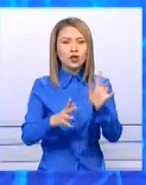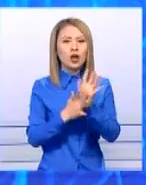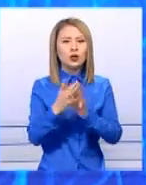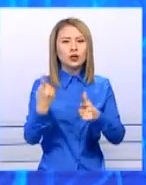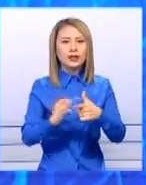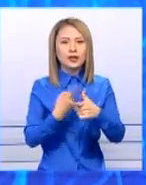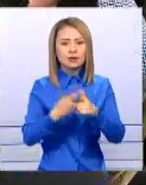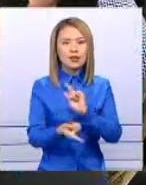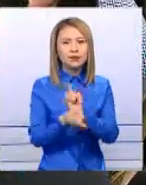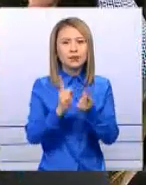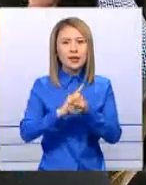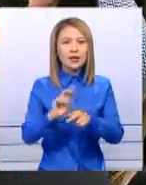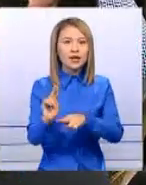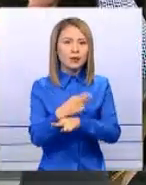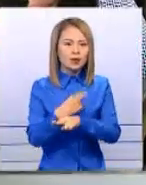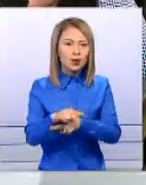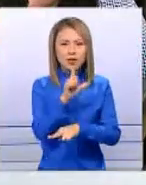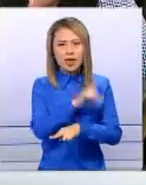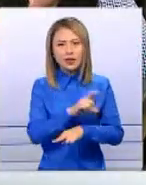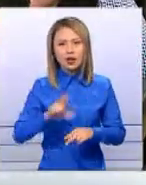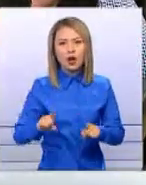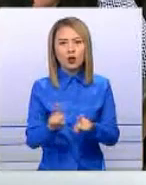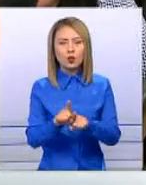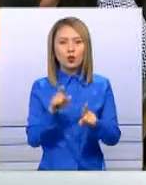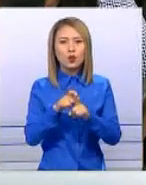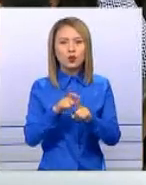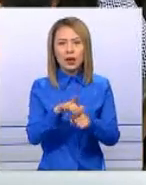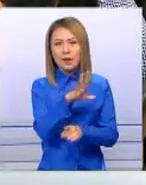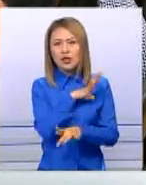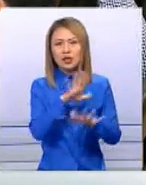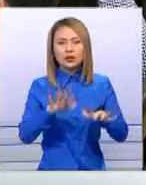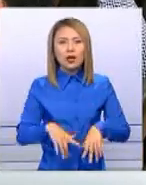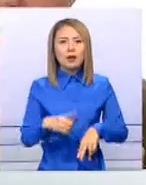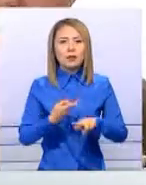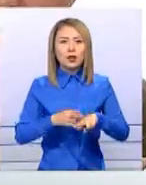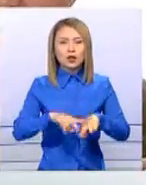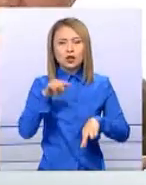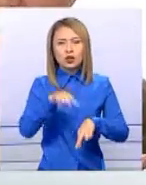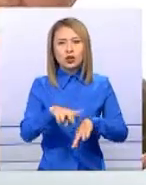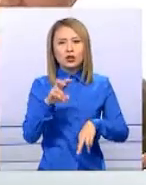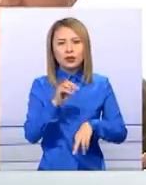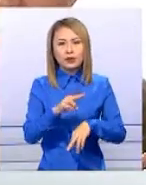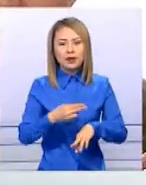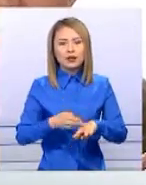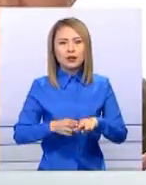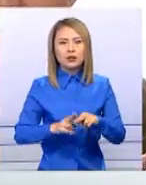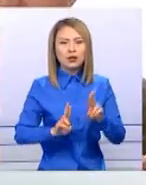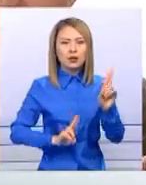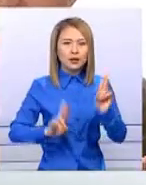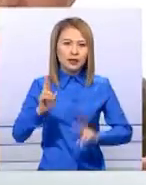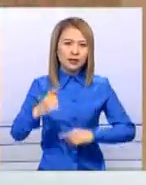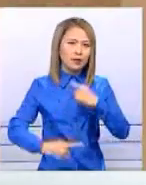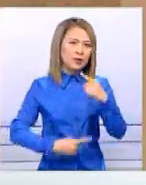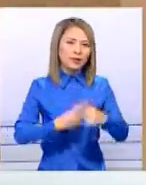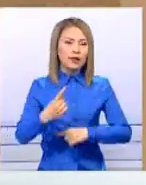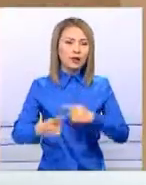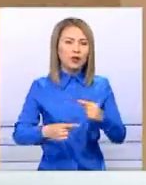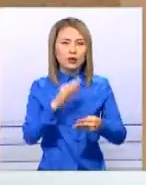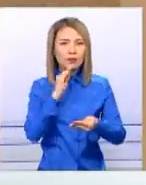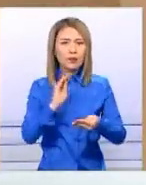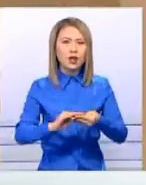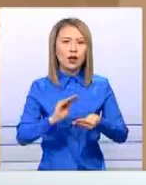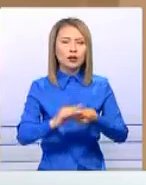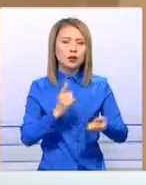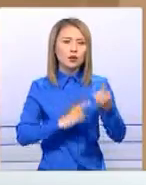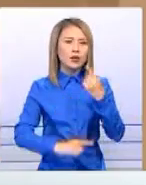жаңғырту дегеніміз ең алдымен адам тәрбиелеу сананы жаңғырту деген сөз. Ол мың жылдықтардан жалғасып келе жатқан ата дәстүрімізді бай мәдениетімізді сақтай